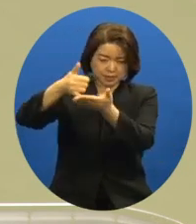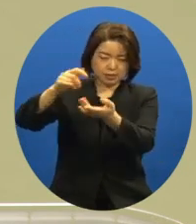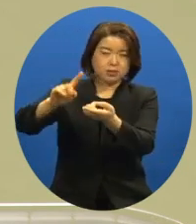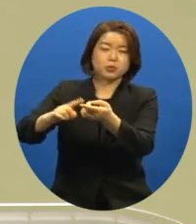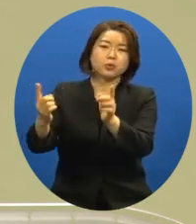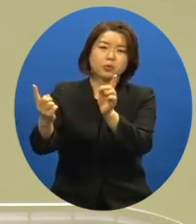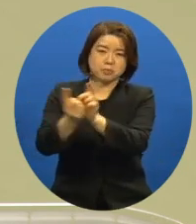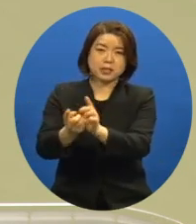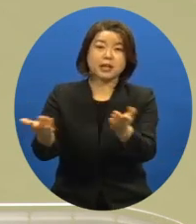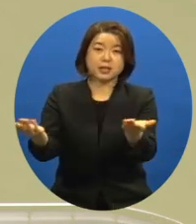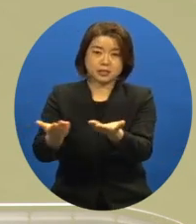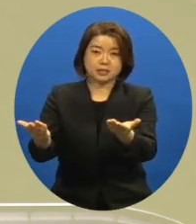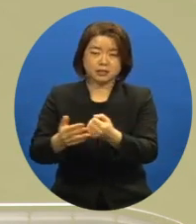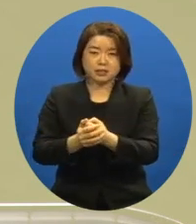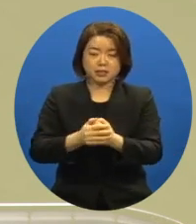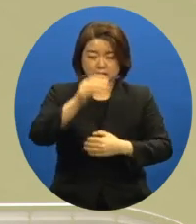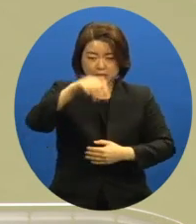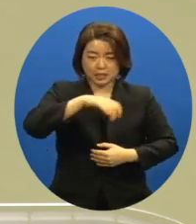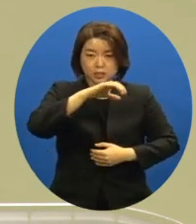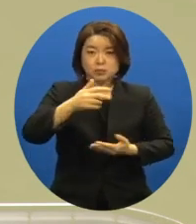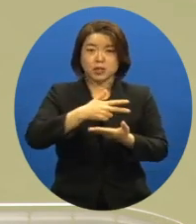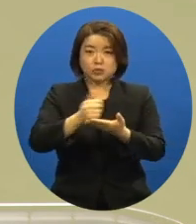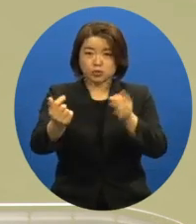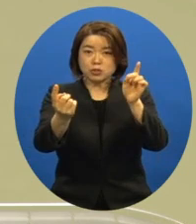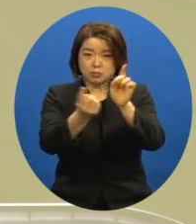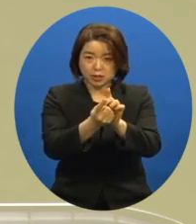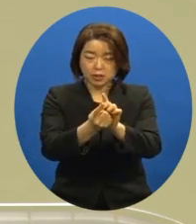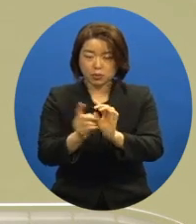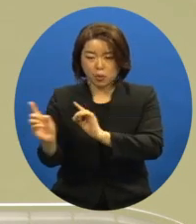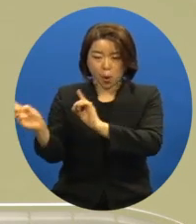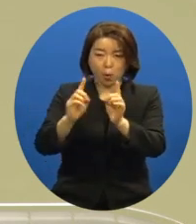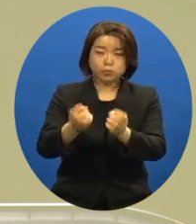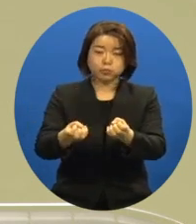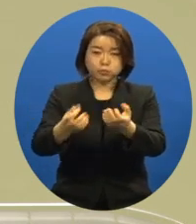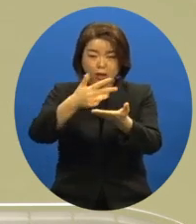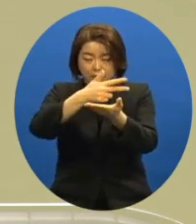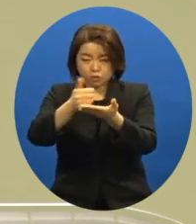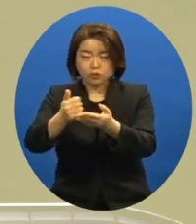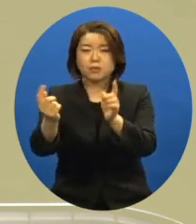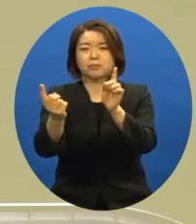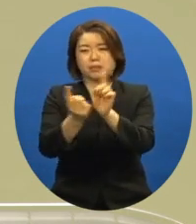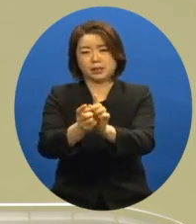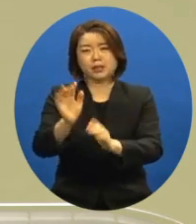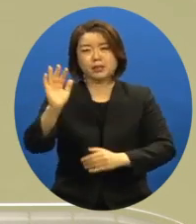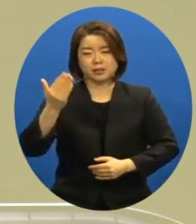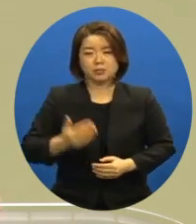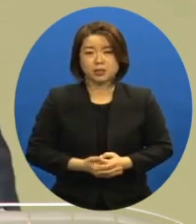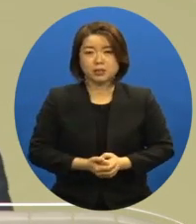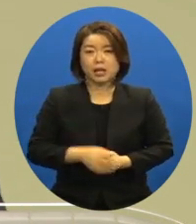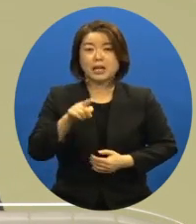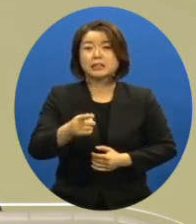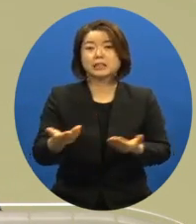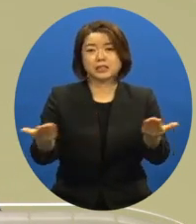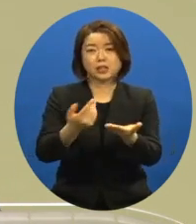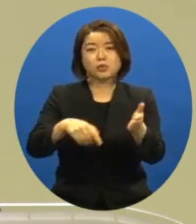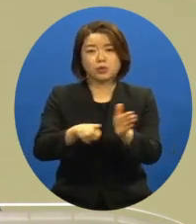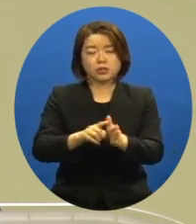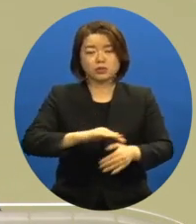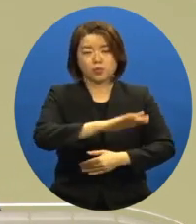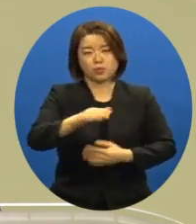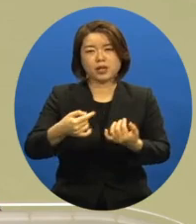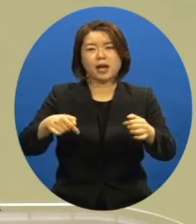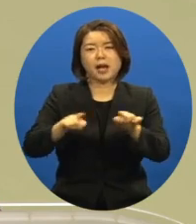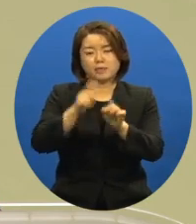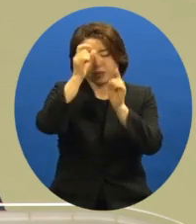만나는 십자가의 주님을 만나고 부활의 주님을 만나야 합니다. 그 일을 위해서 우리